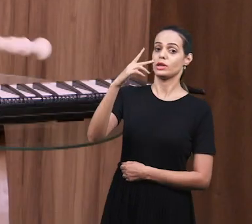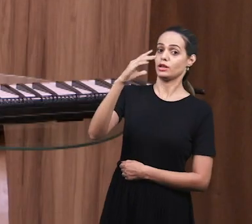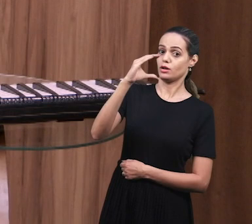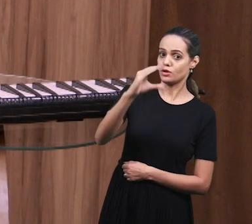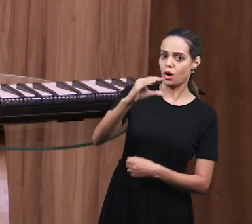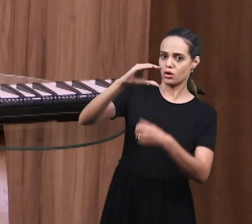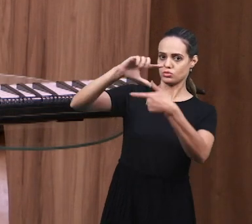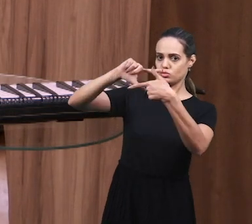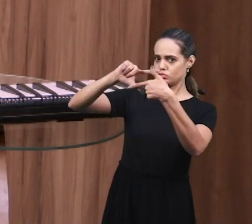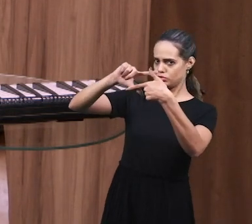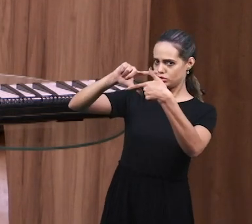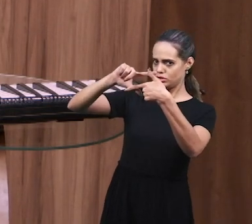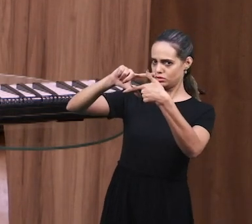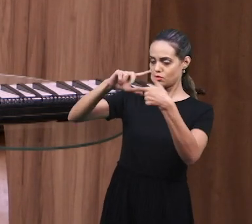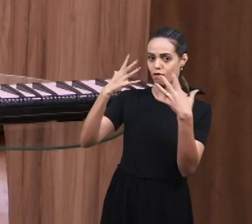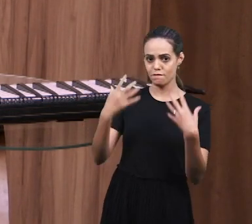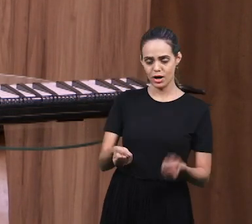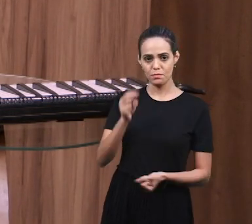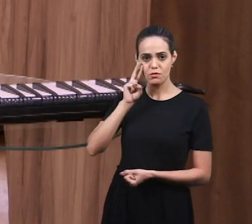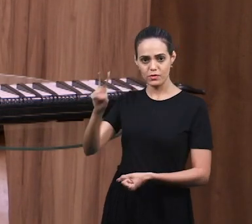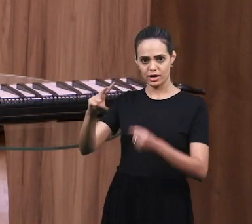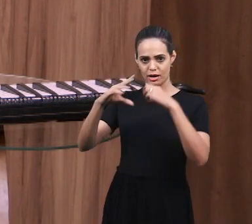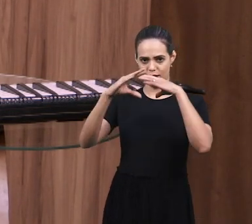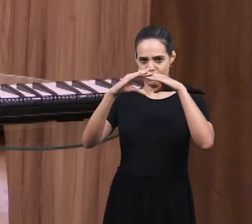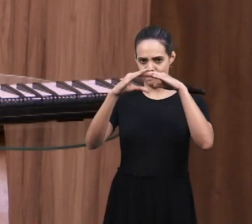Do dièse. Nous allons voir la flûte.